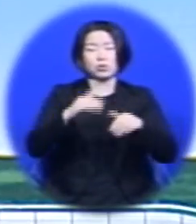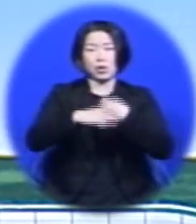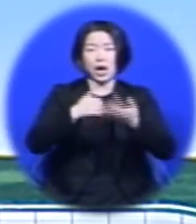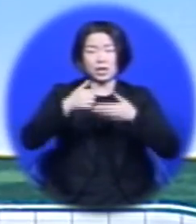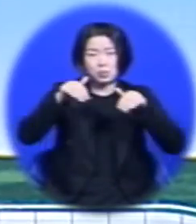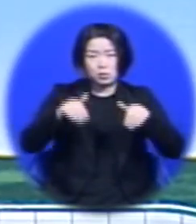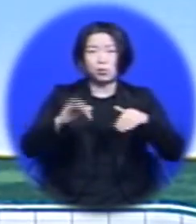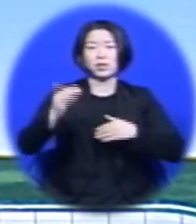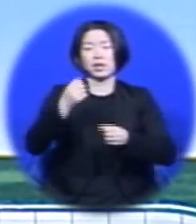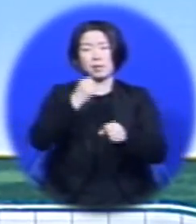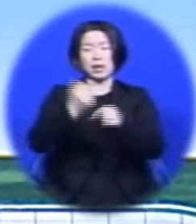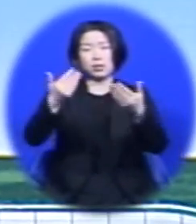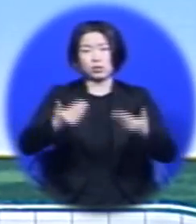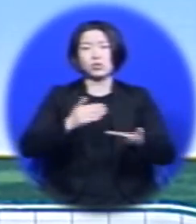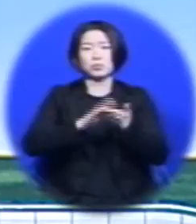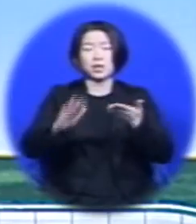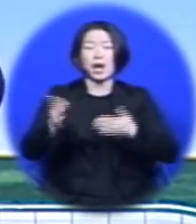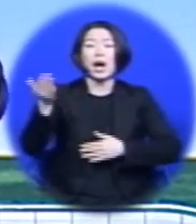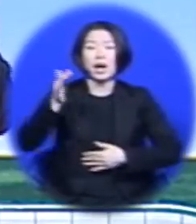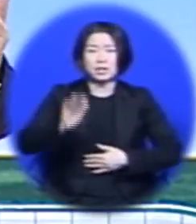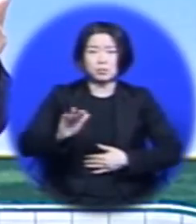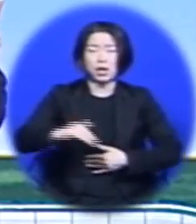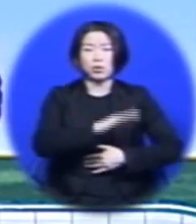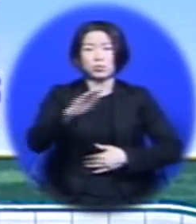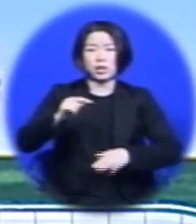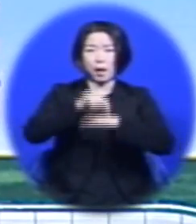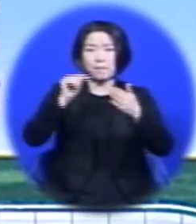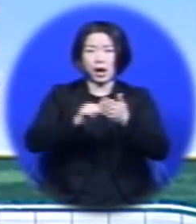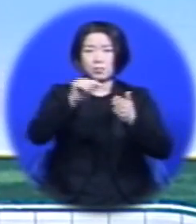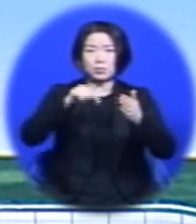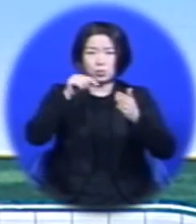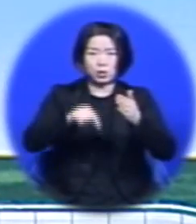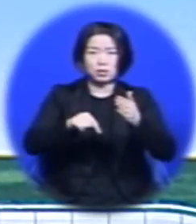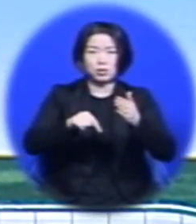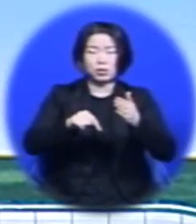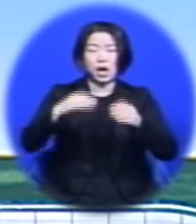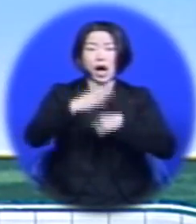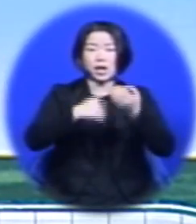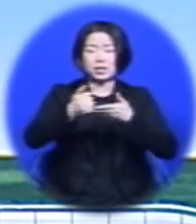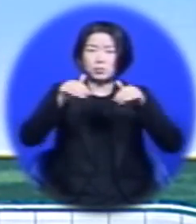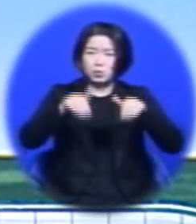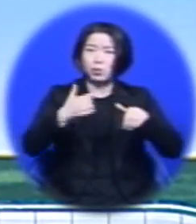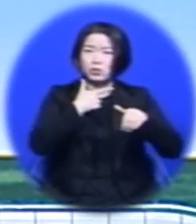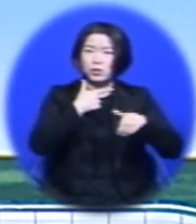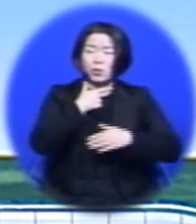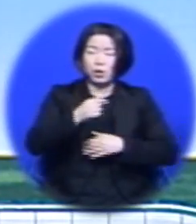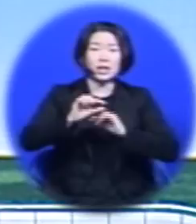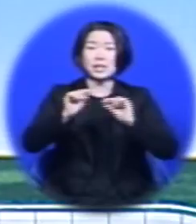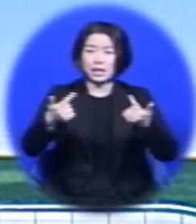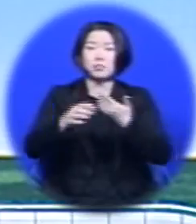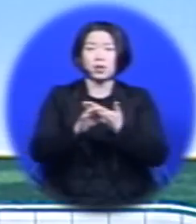주십니다 그런데 우리가 마음으로 하나님의 종 저 를 원하지 않으면